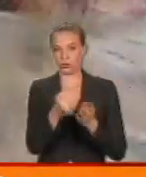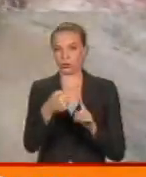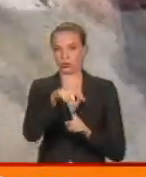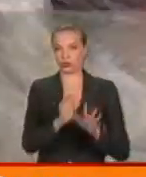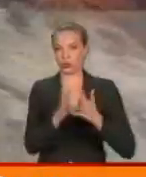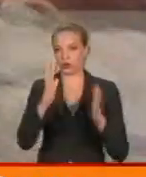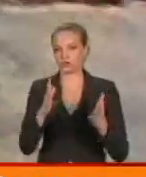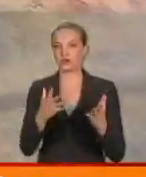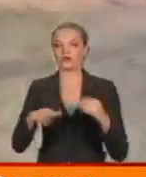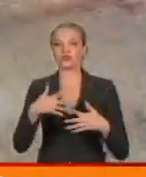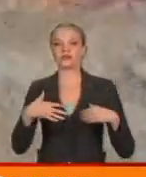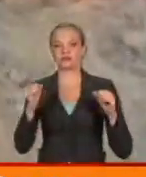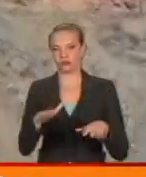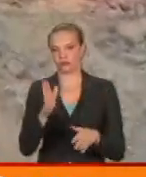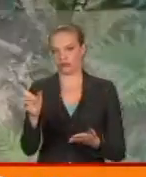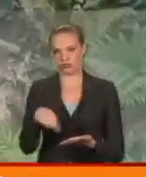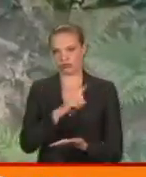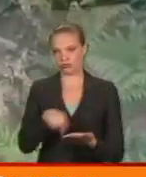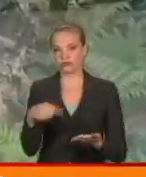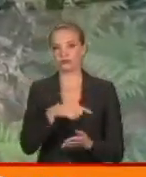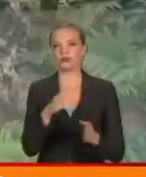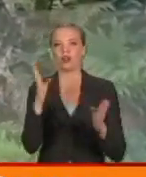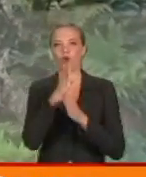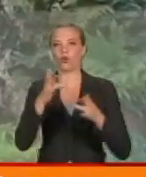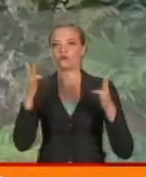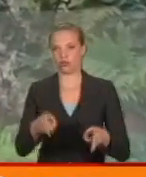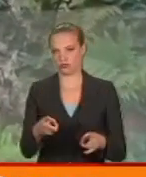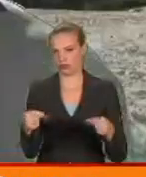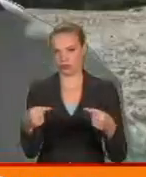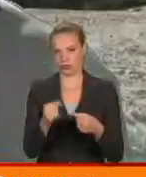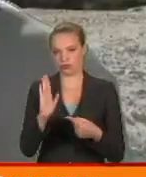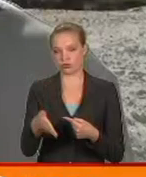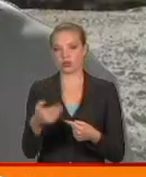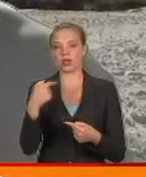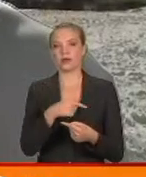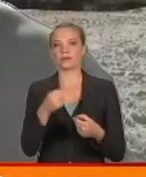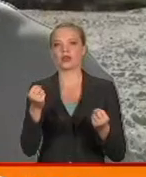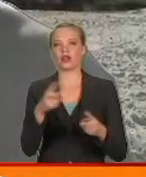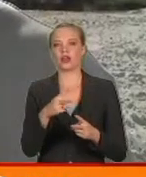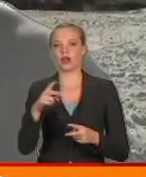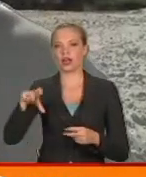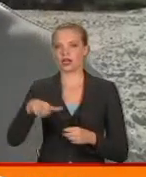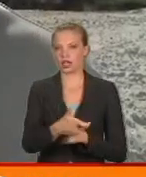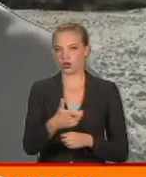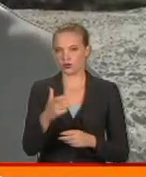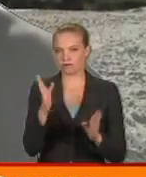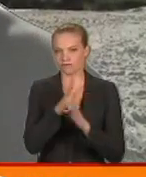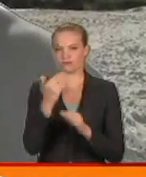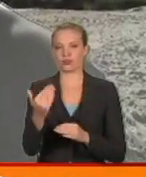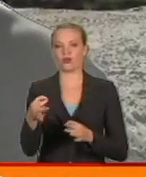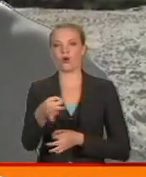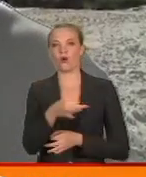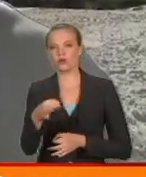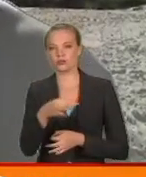цього лісу, всі зусилля зійдуть на нівець. Екологічна катастрофа неминуча. Гідросистем, річок малих,